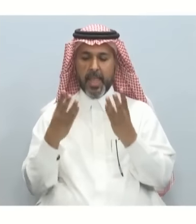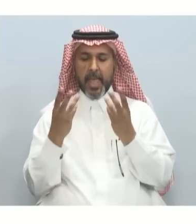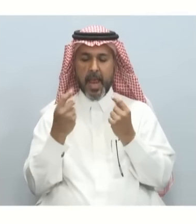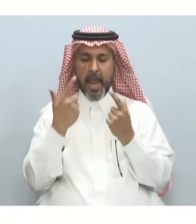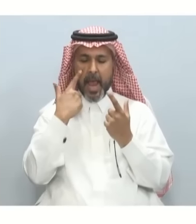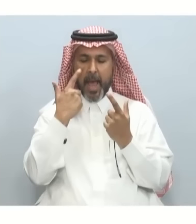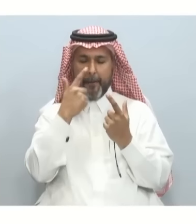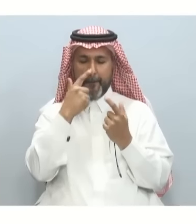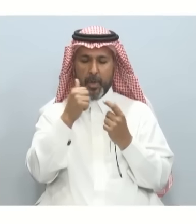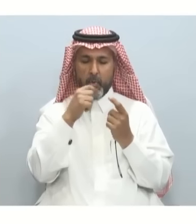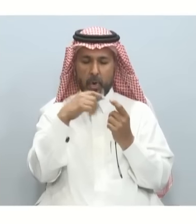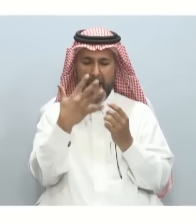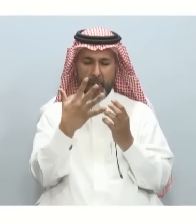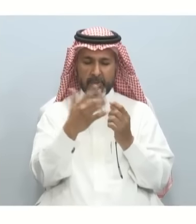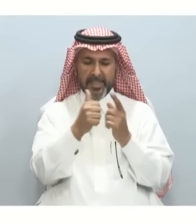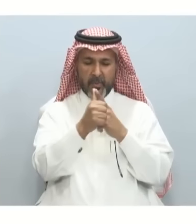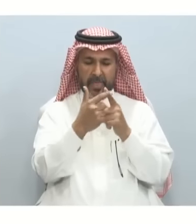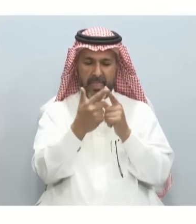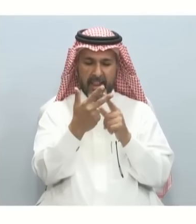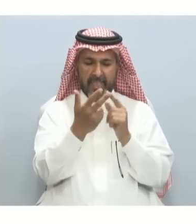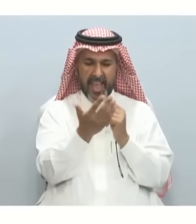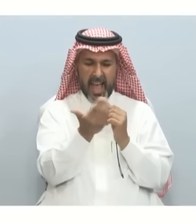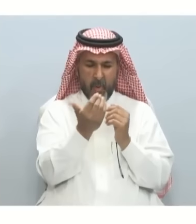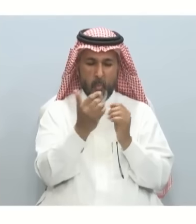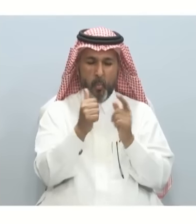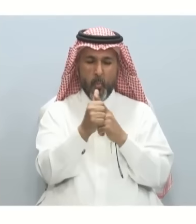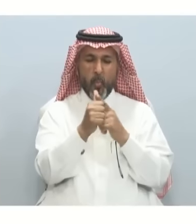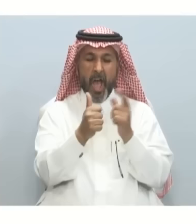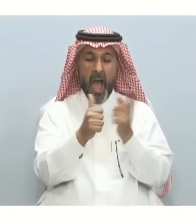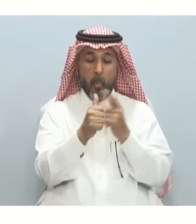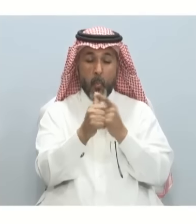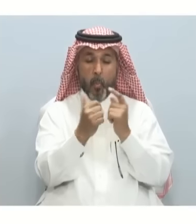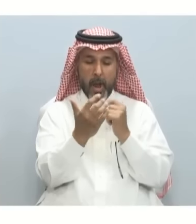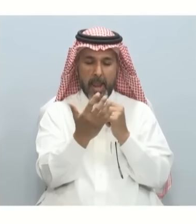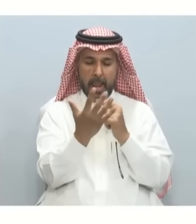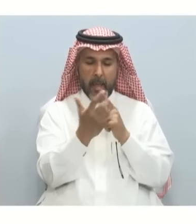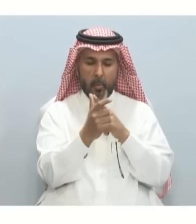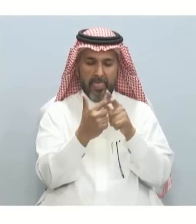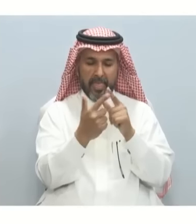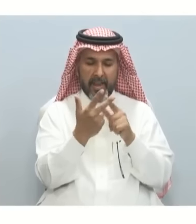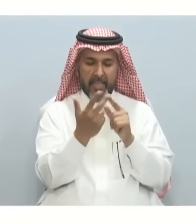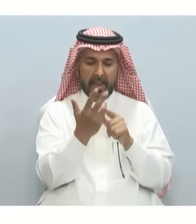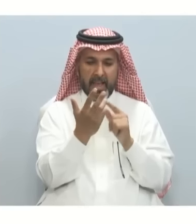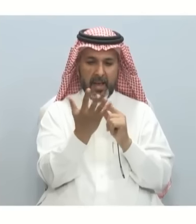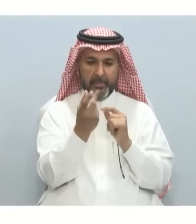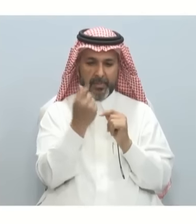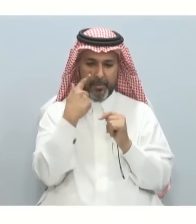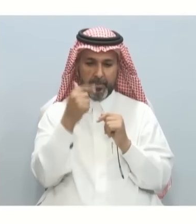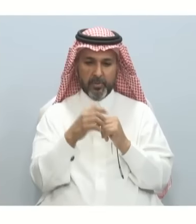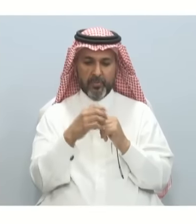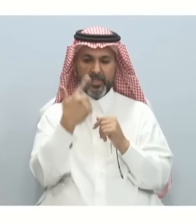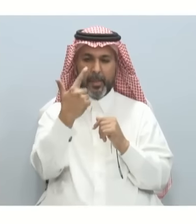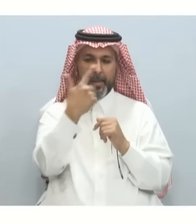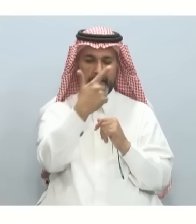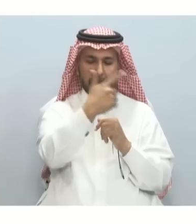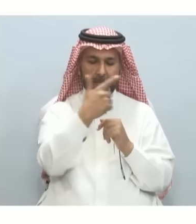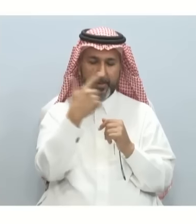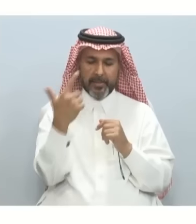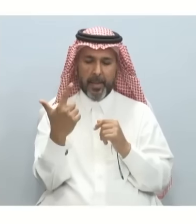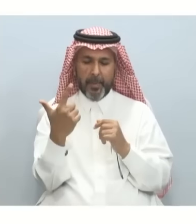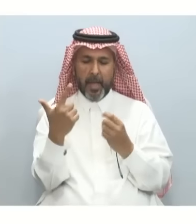الخمسه الاولى للعدد سبعه باستعمال جدول الضرب لاحظ الاعداد المكتوبه في صف العدد سبعه او